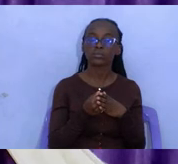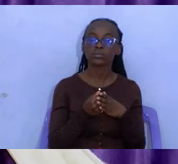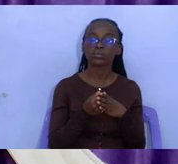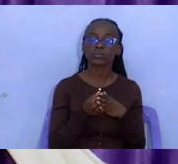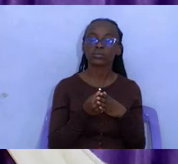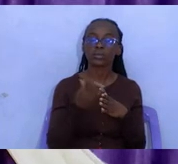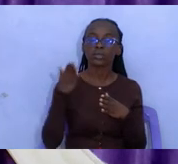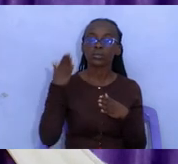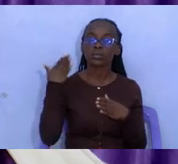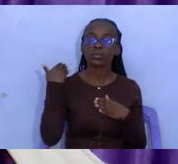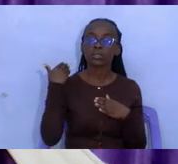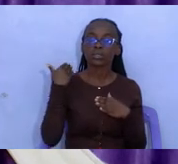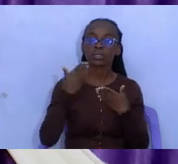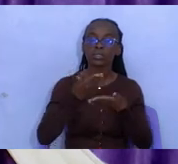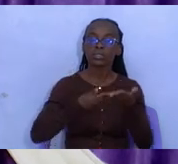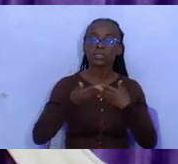Alikuwa mchaji wa Mungu.